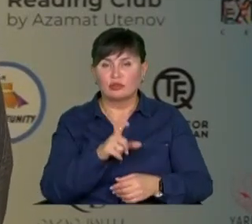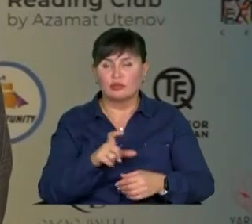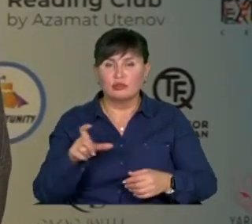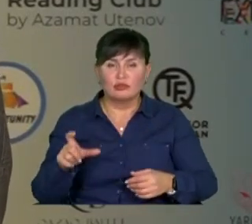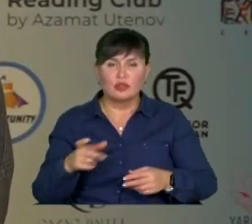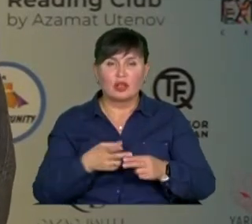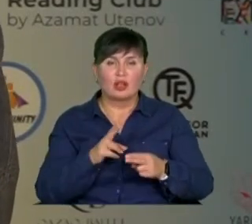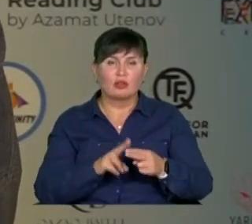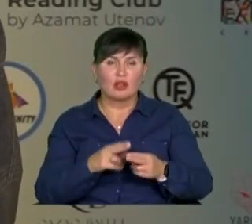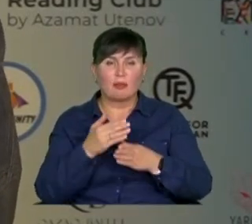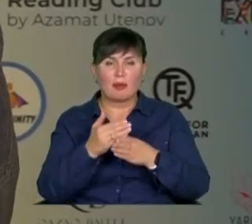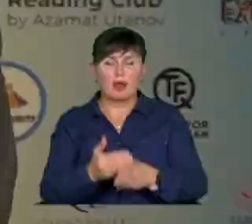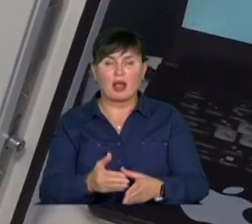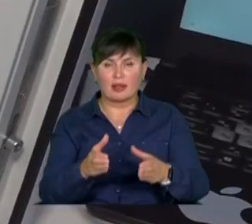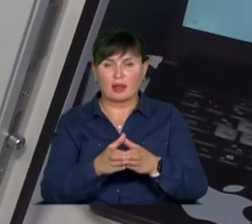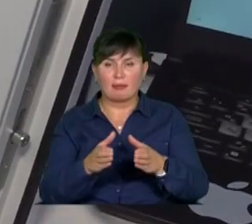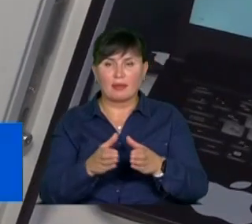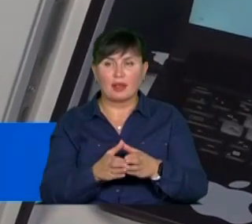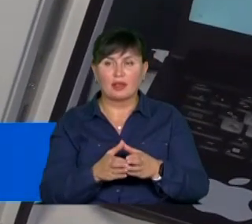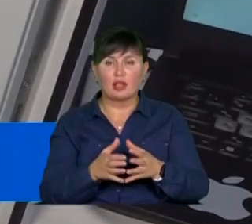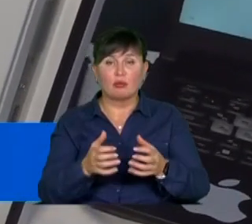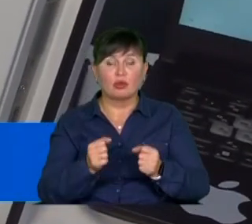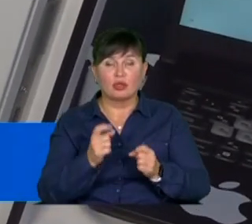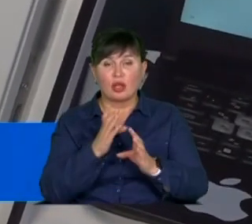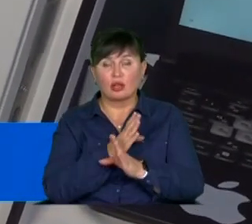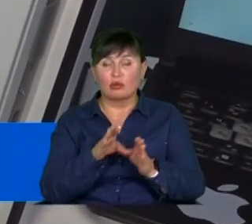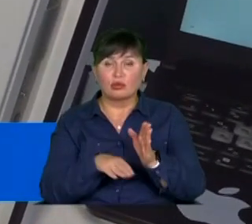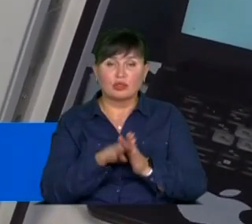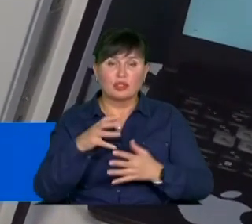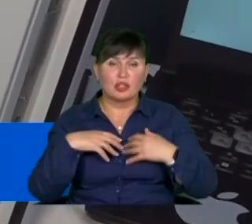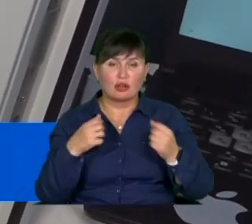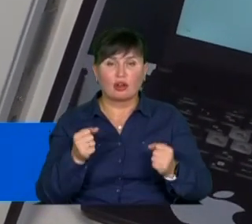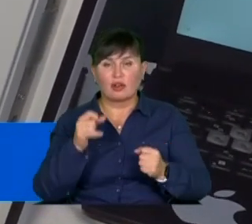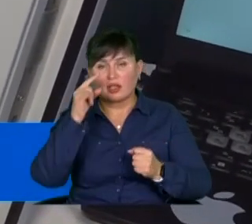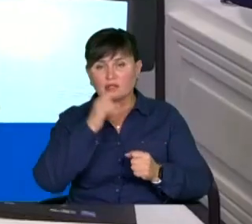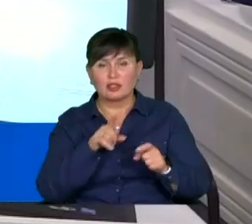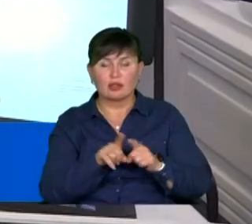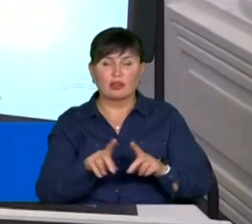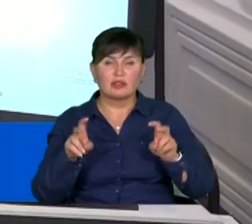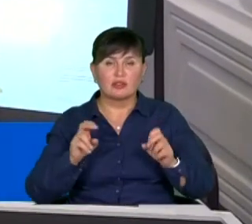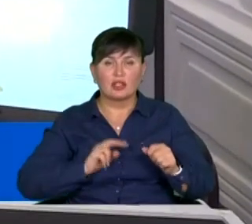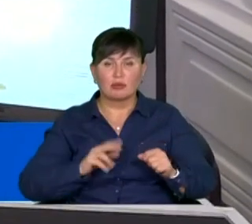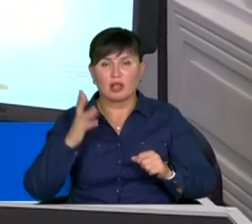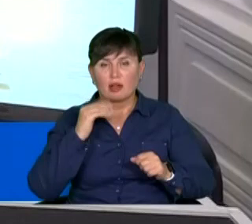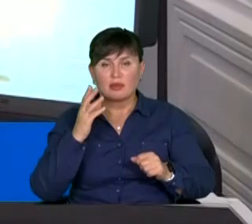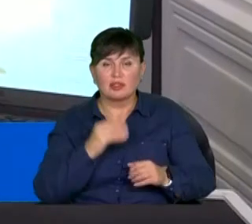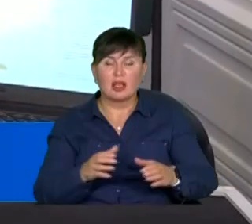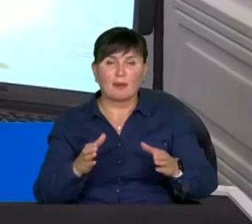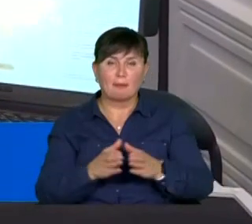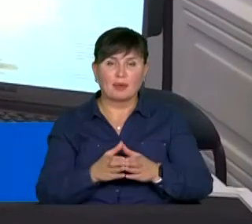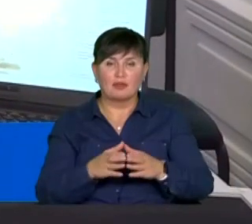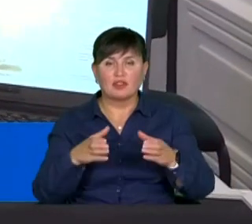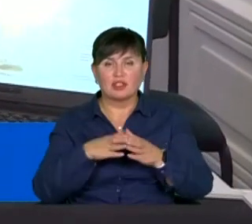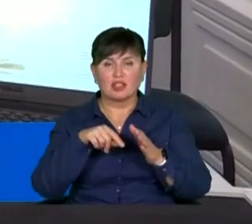которые помогают командам. Улучшать экологию и здоровье казахстанцев. Под таким девизом работает алматинская команда, в